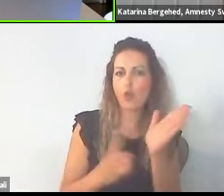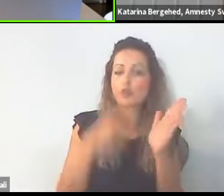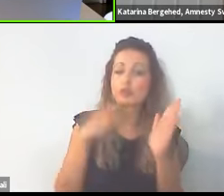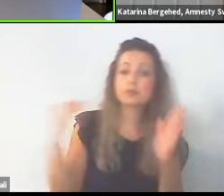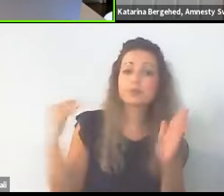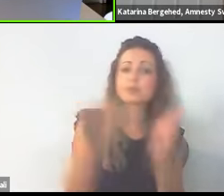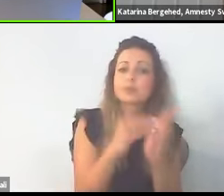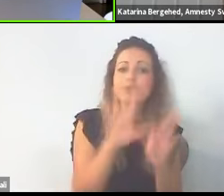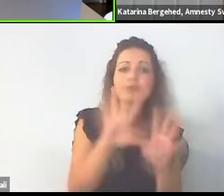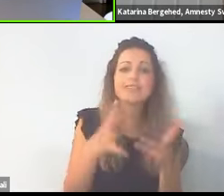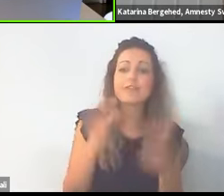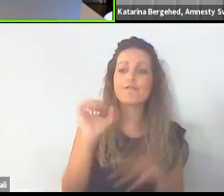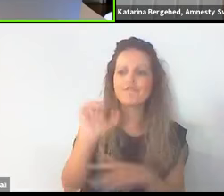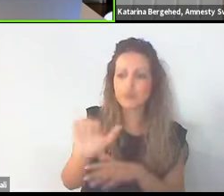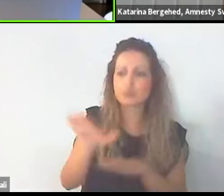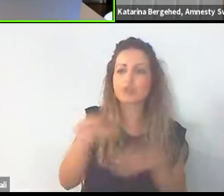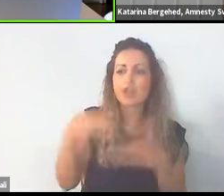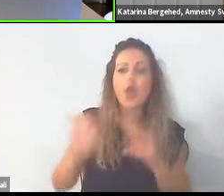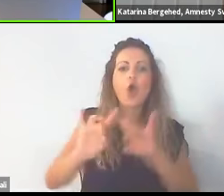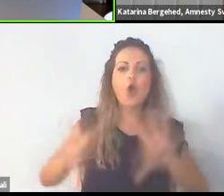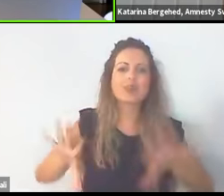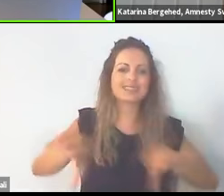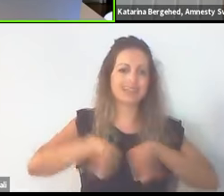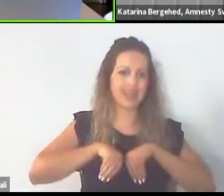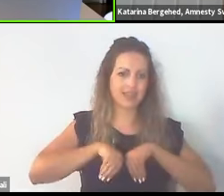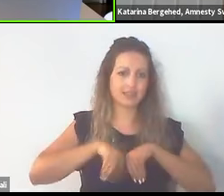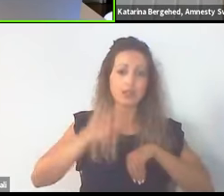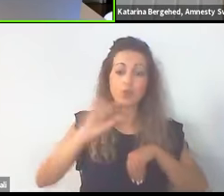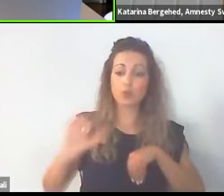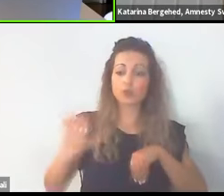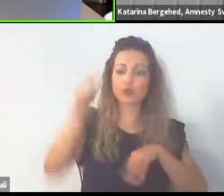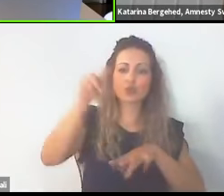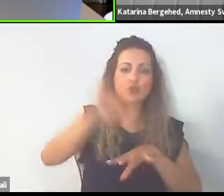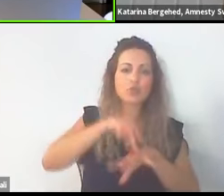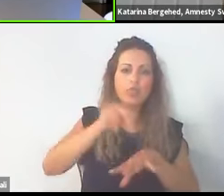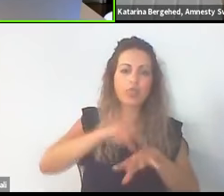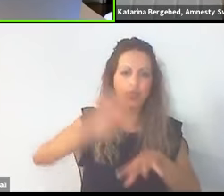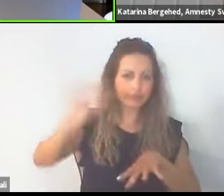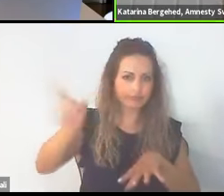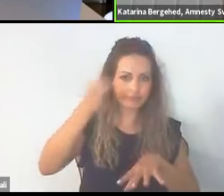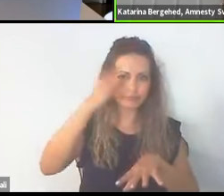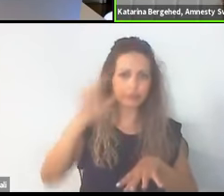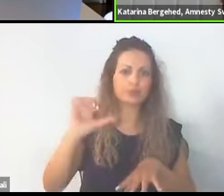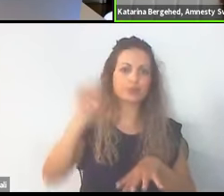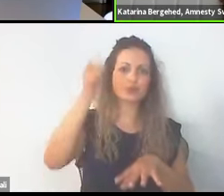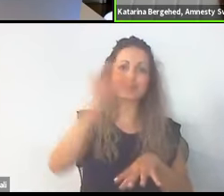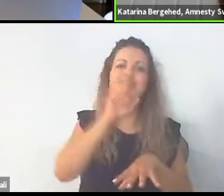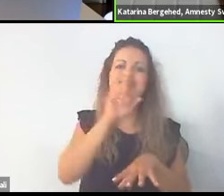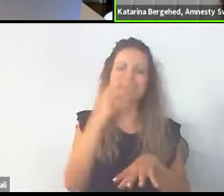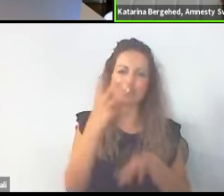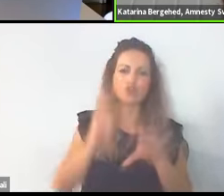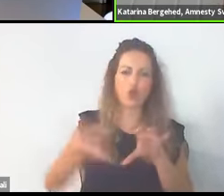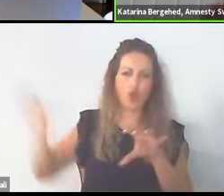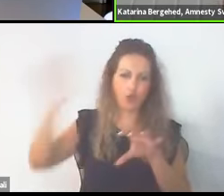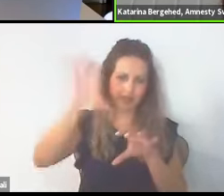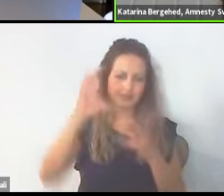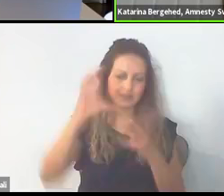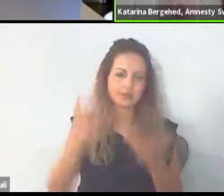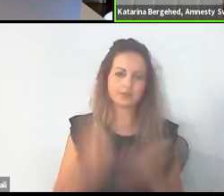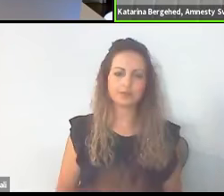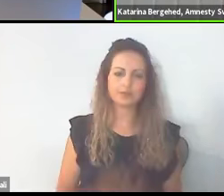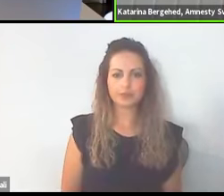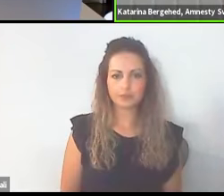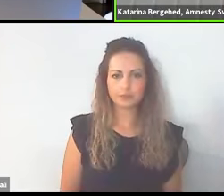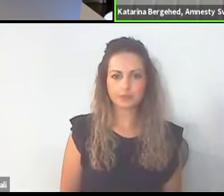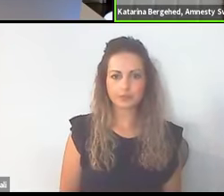συνένεσης. Ήταν η πρώτη από αυτές τις χώρες που υιοθέτησε έναν τέτοιο ορισμό. So there were many years of